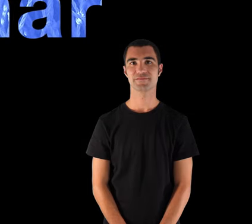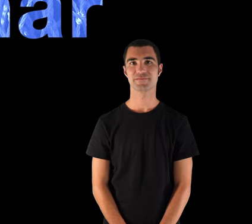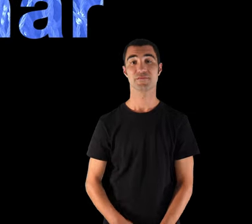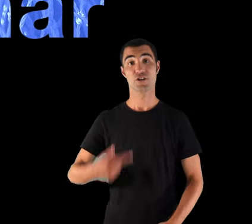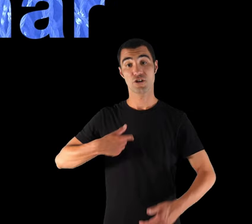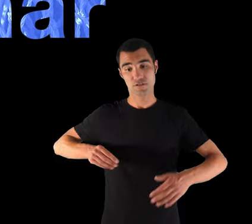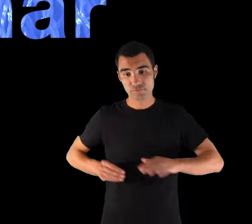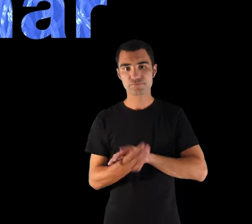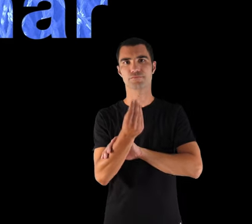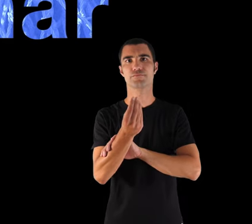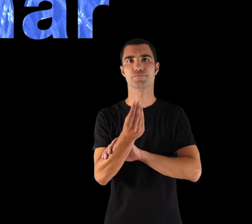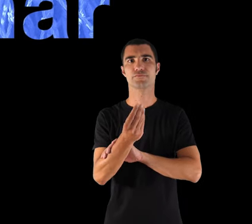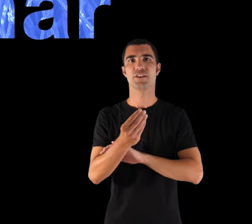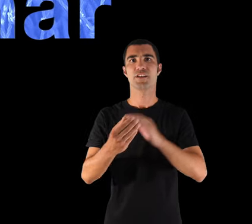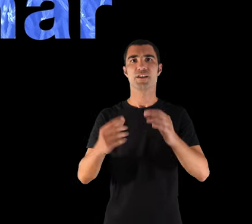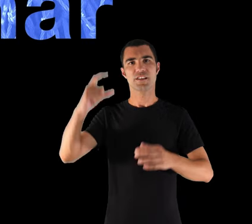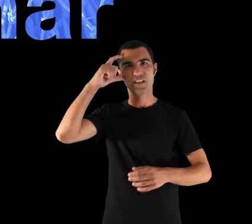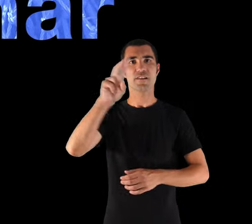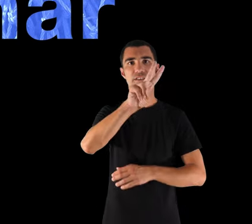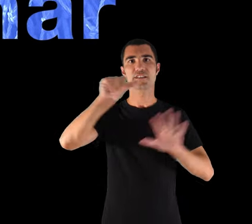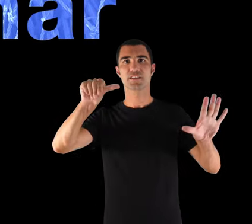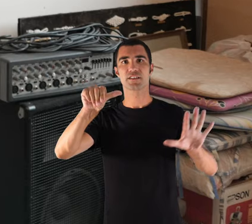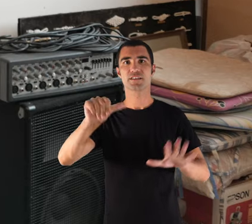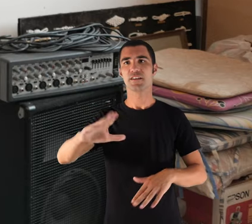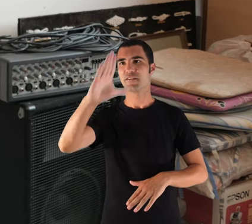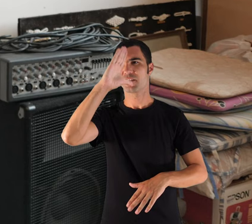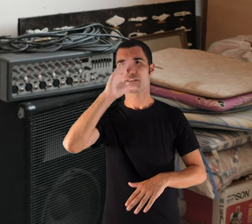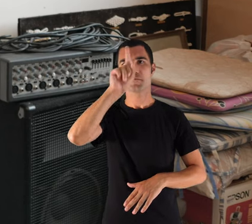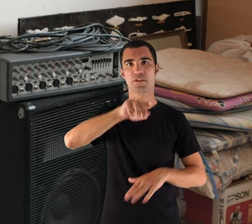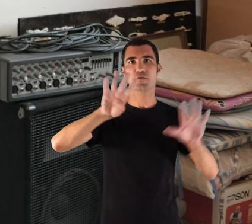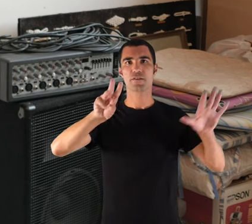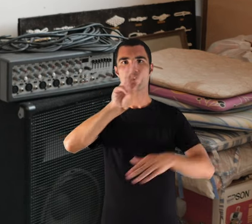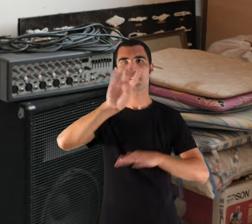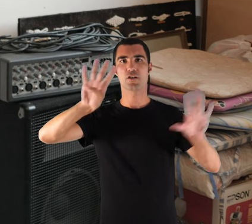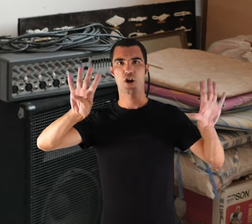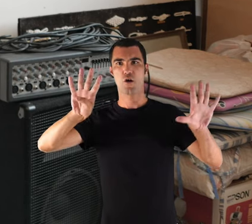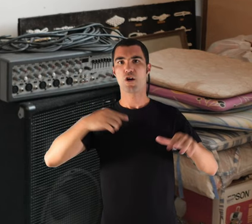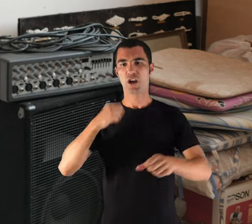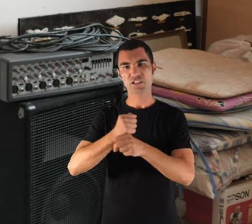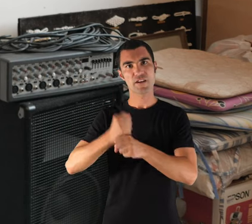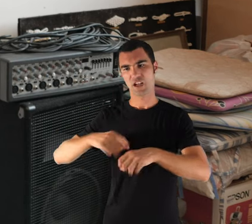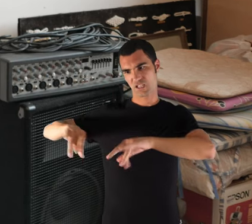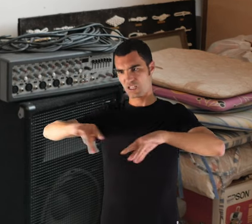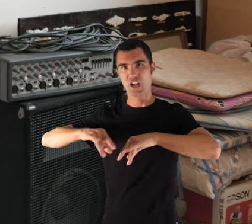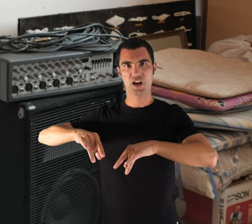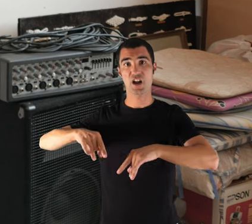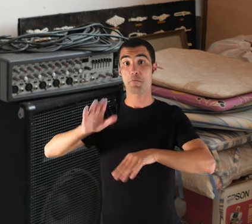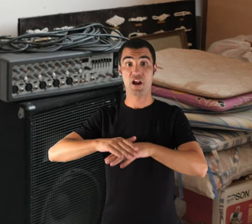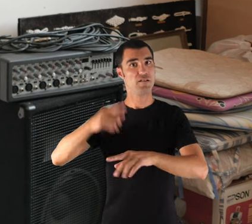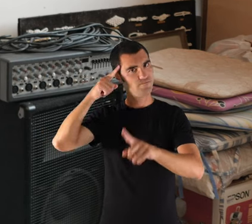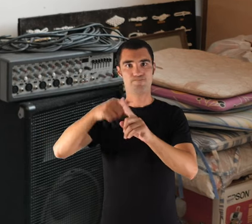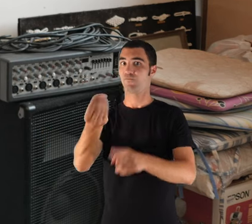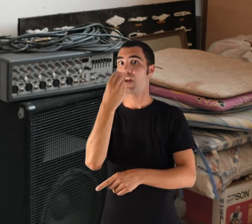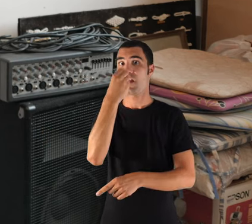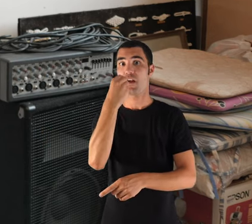Vaig néixer el 26 de febrer del 39. Vaig començar a fer feina en terra per poder menjar, a